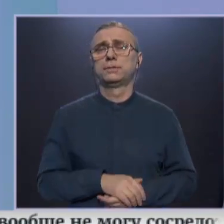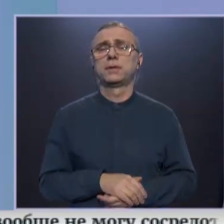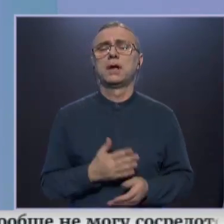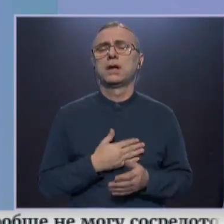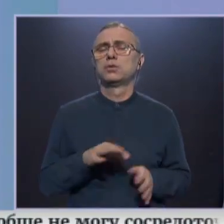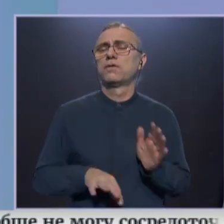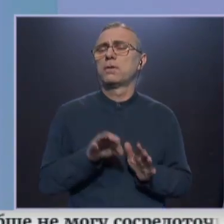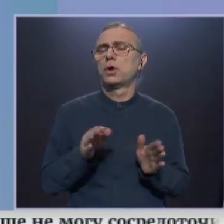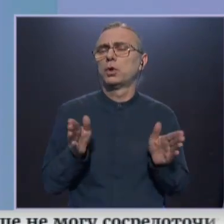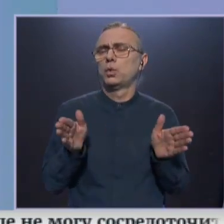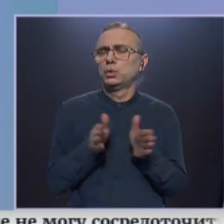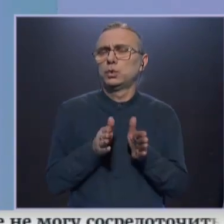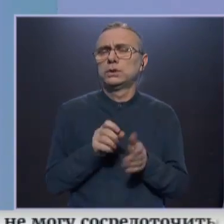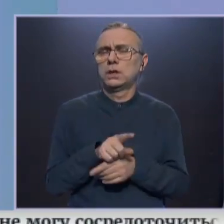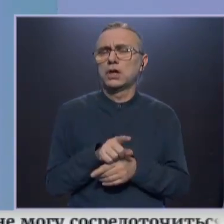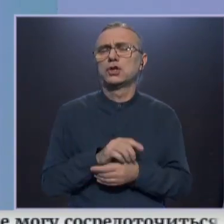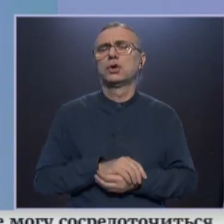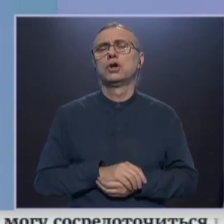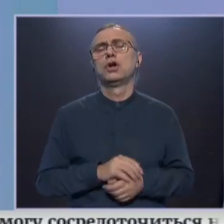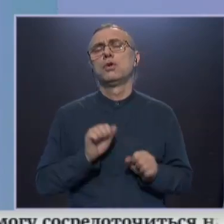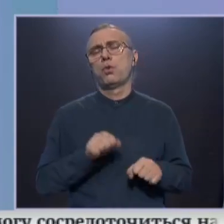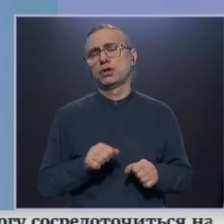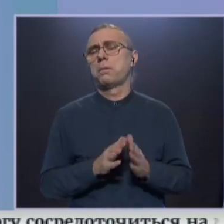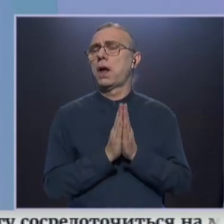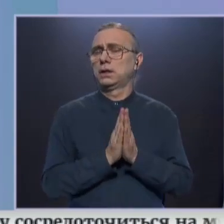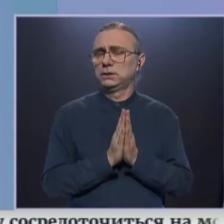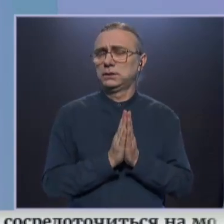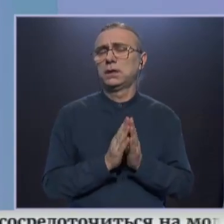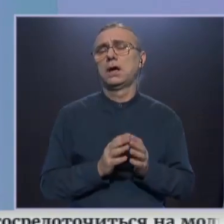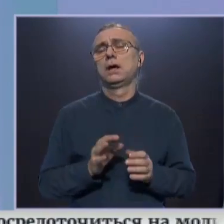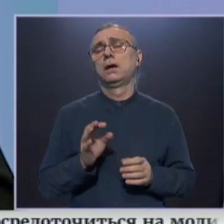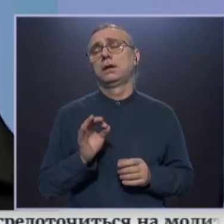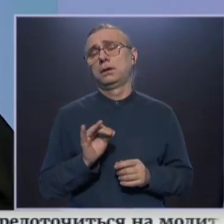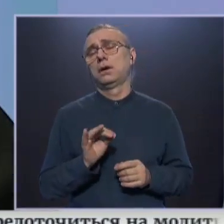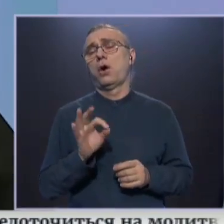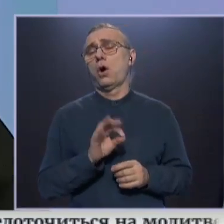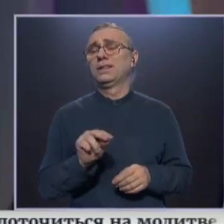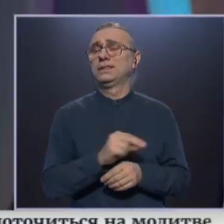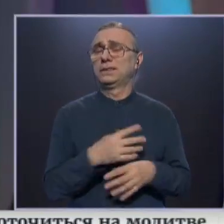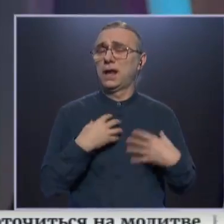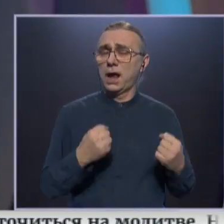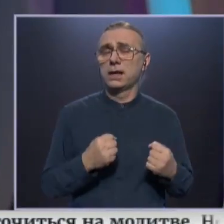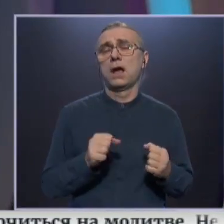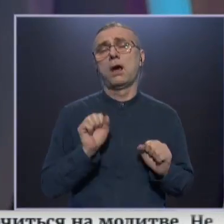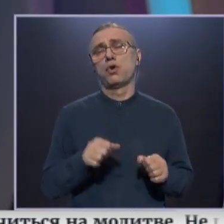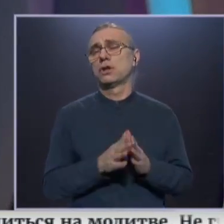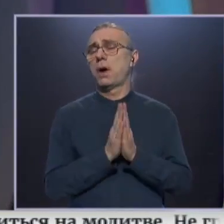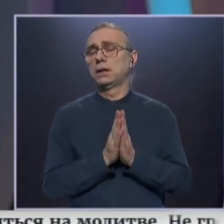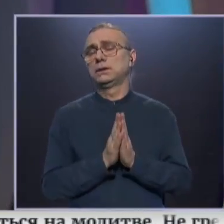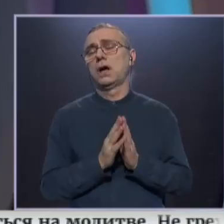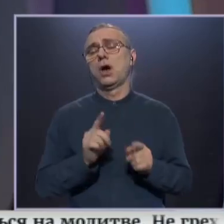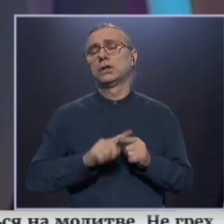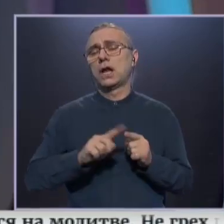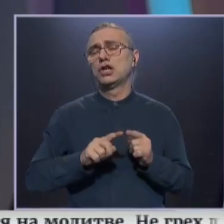задачу, то можно молиться и об исцелении, и наоборот, о скорейшем исходе души и тела. Ой, это, мне кажется, должна быть просто